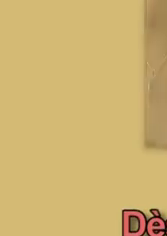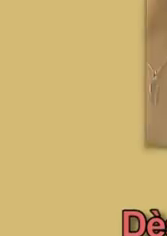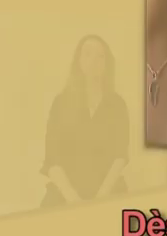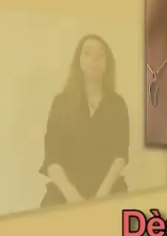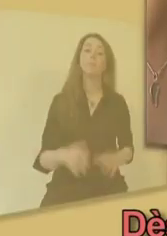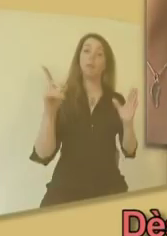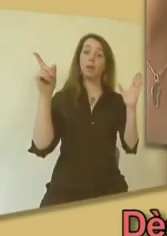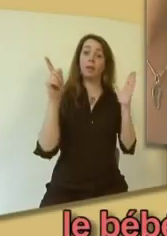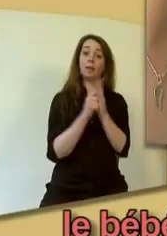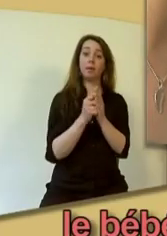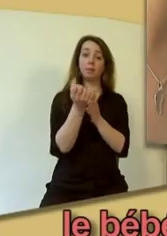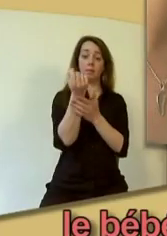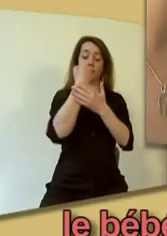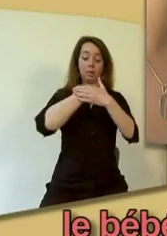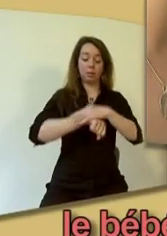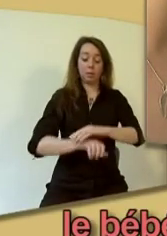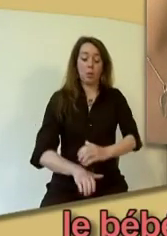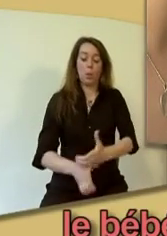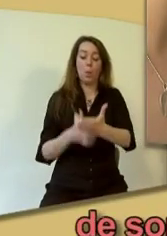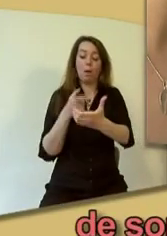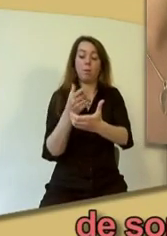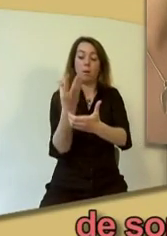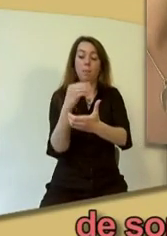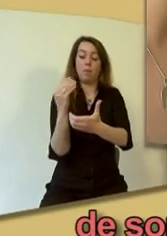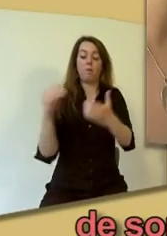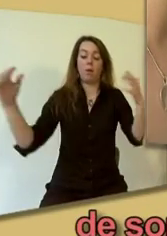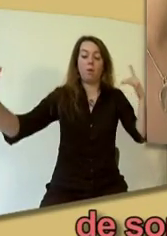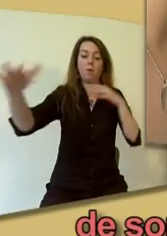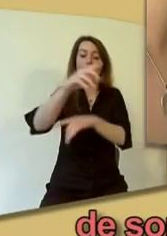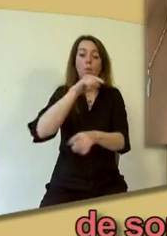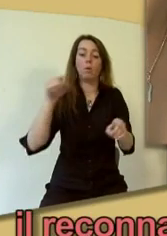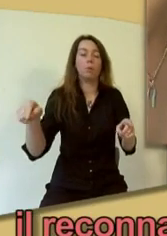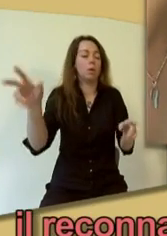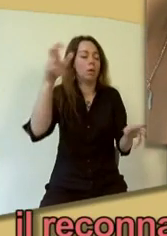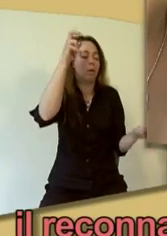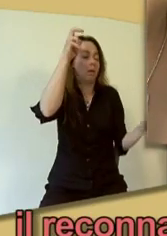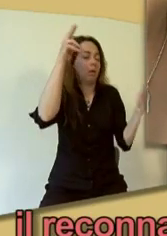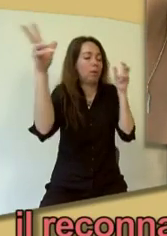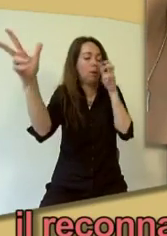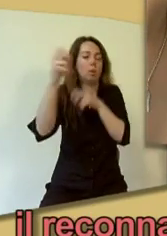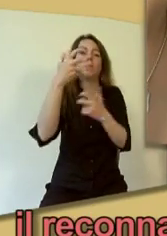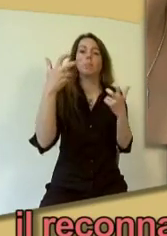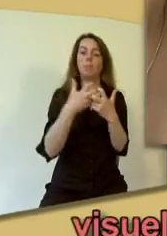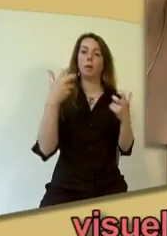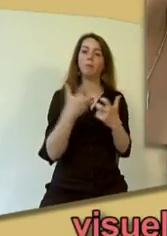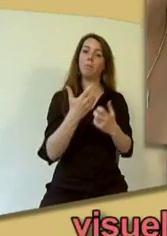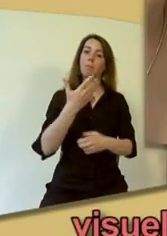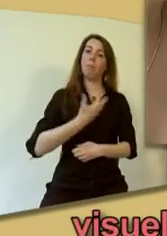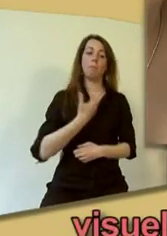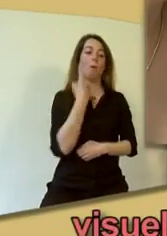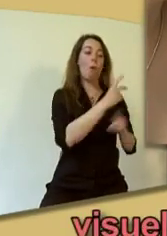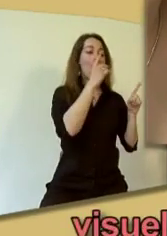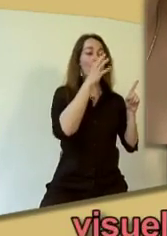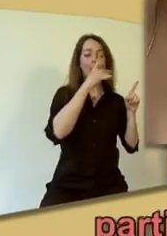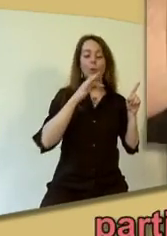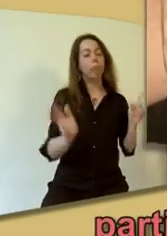Dès sa naissance, le bébé perçoit les détails de son environnement. Il reconnaît l'odeur de sa mère.